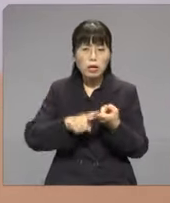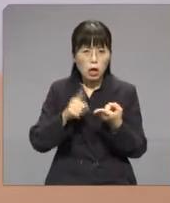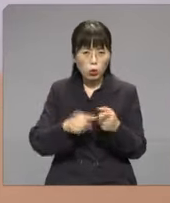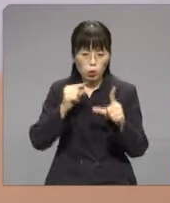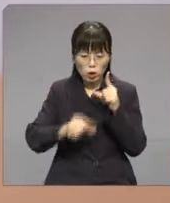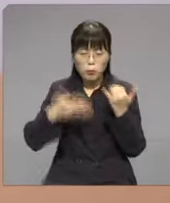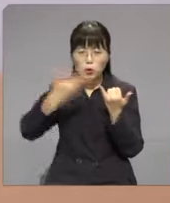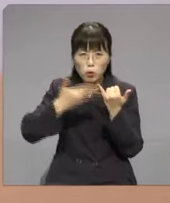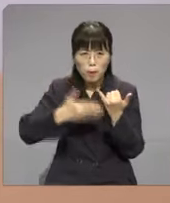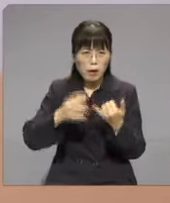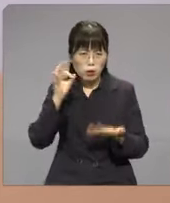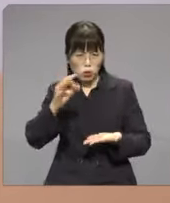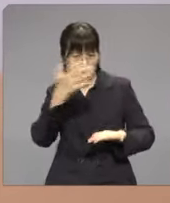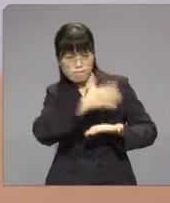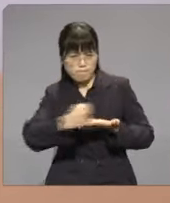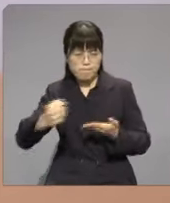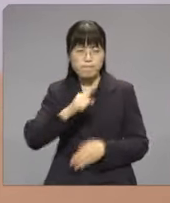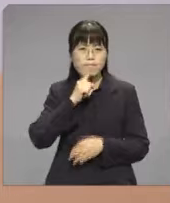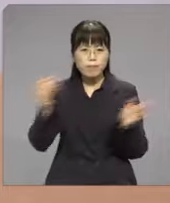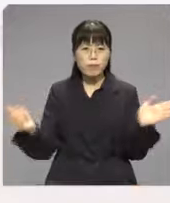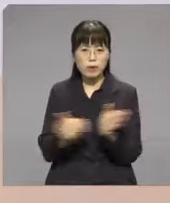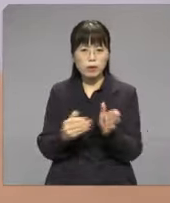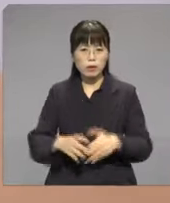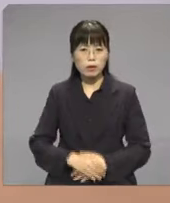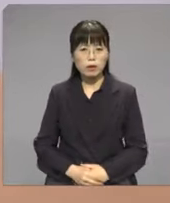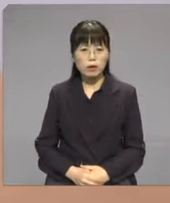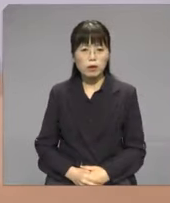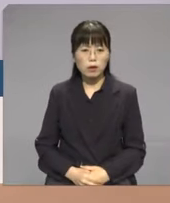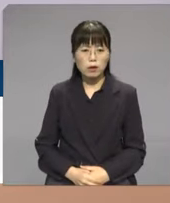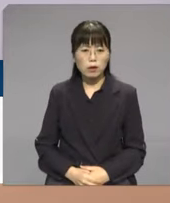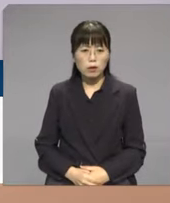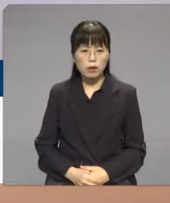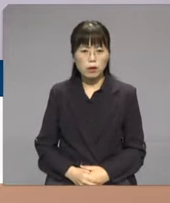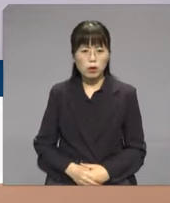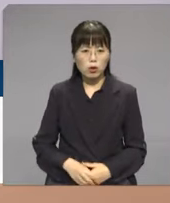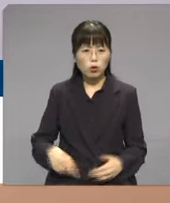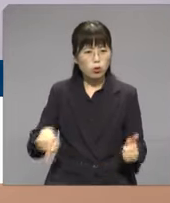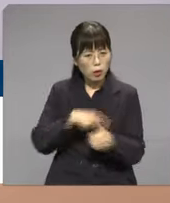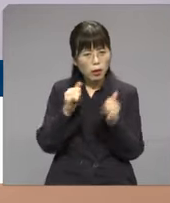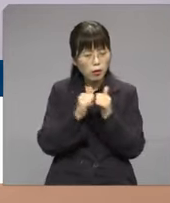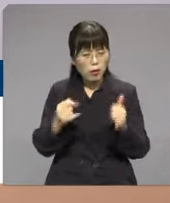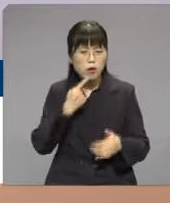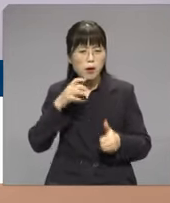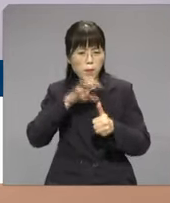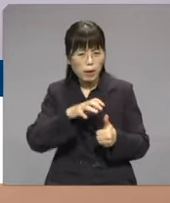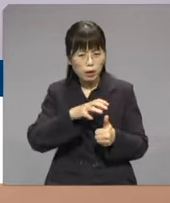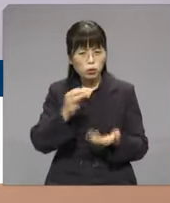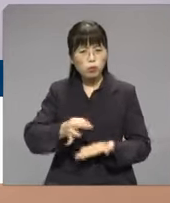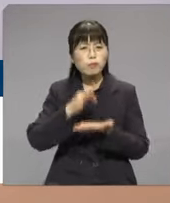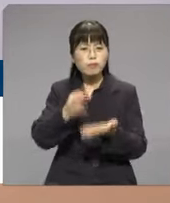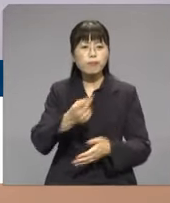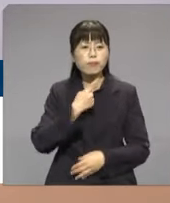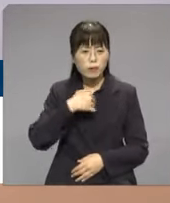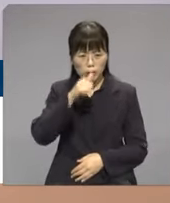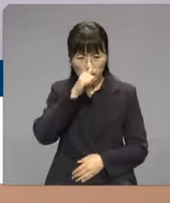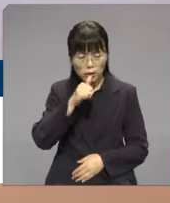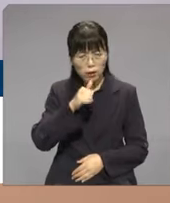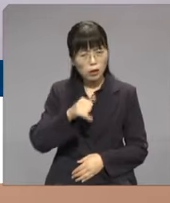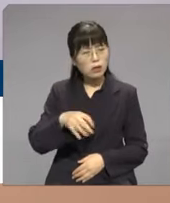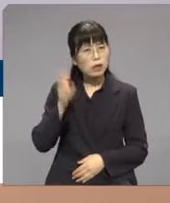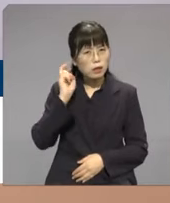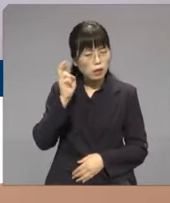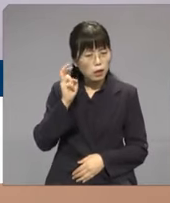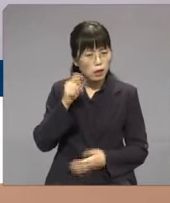일부 유튜버들이 돈을 뜯어냈다고 말했습니다. 협박을 당해서 돈을 준 적이 있습니다.